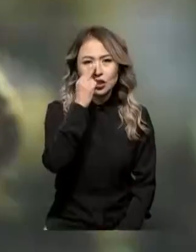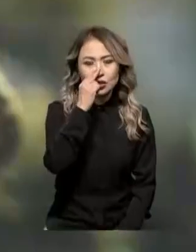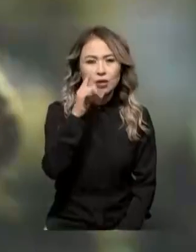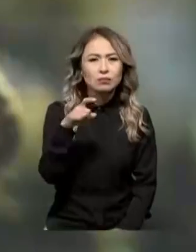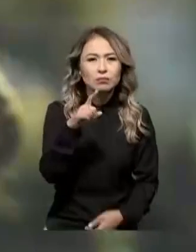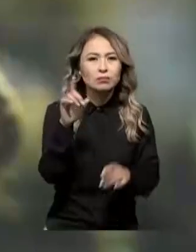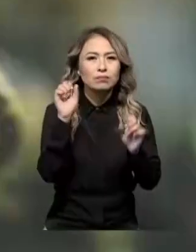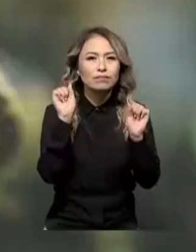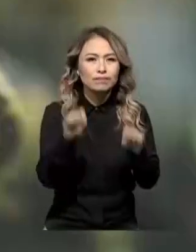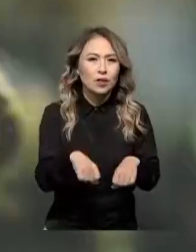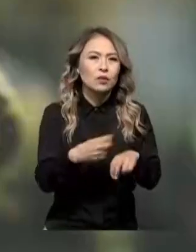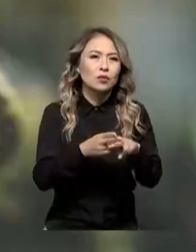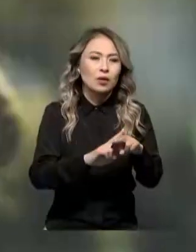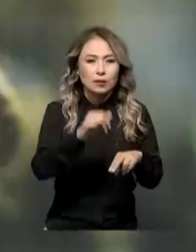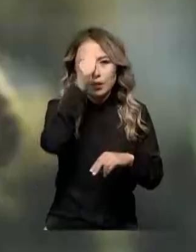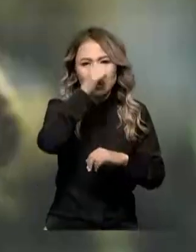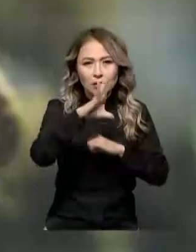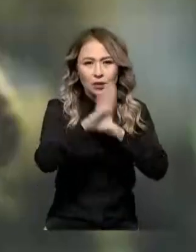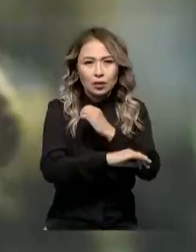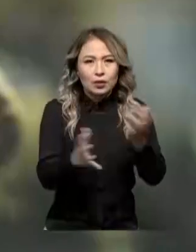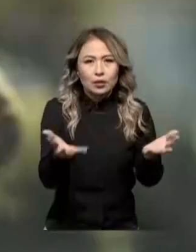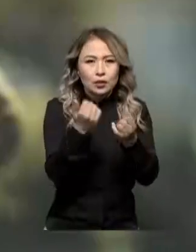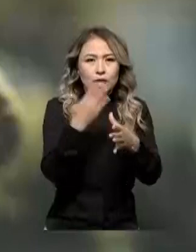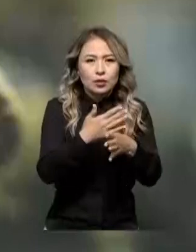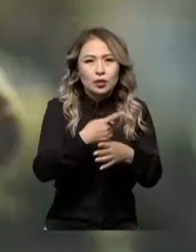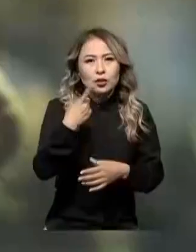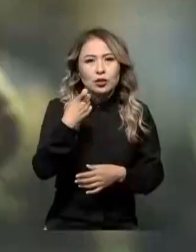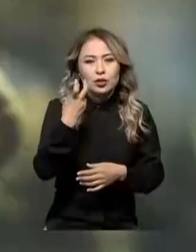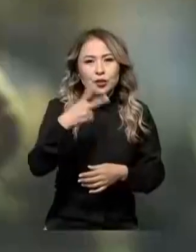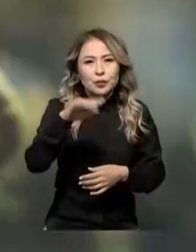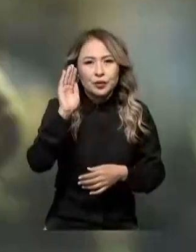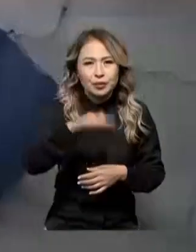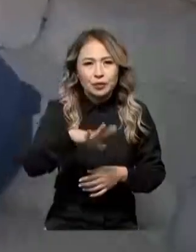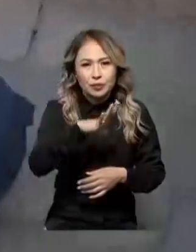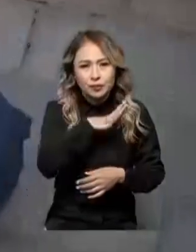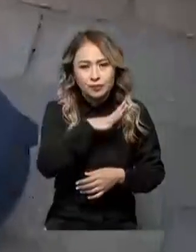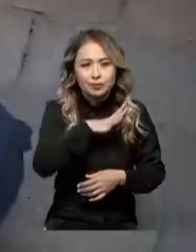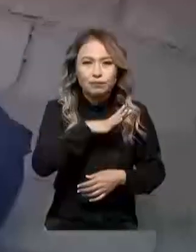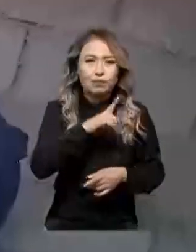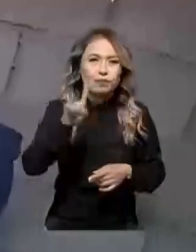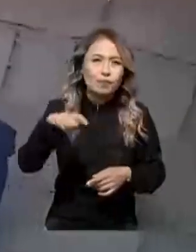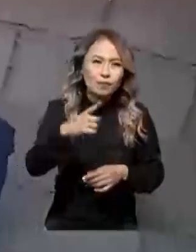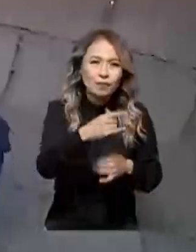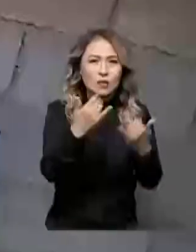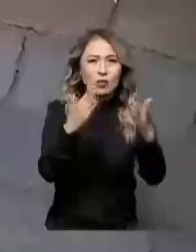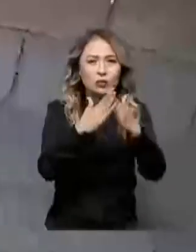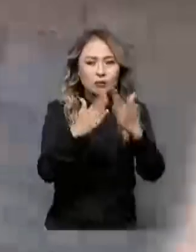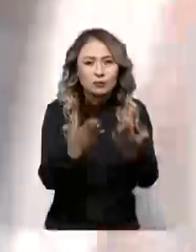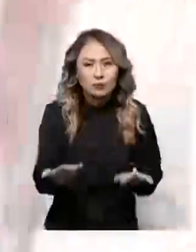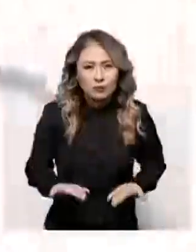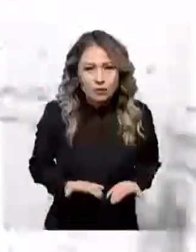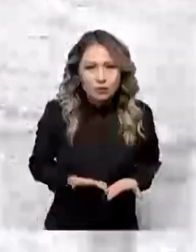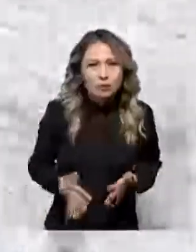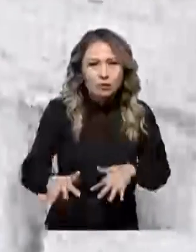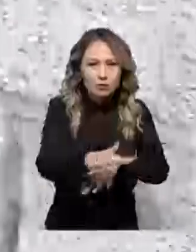Шымкентте жылан қаптап кетті. Соңғайларда құтқарушылардың көмегіне 120 адам жүгінген. Бауырымен жорғалаушылар тұрғын үй мен